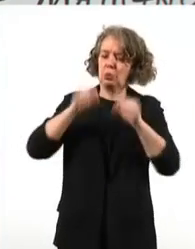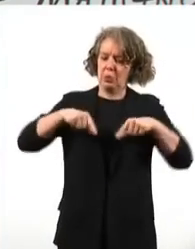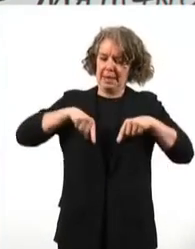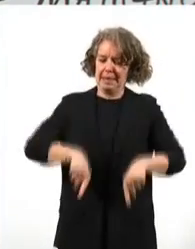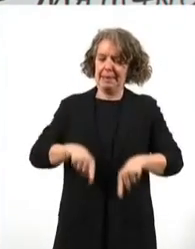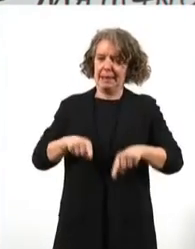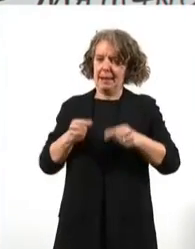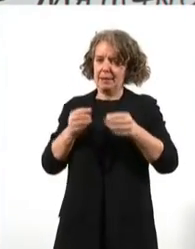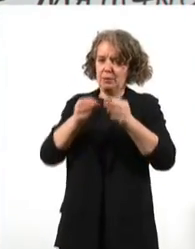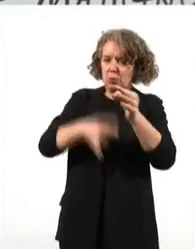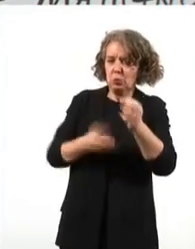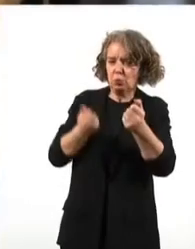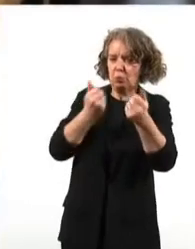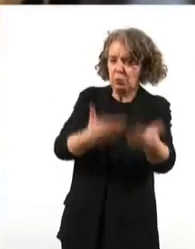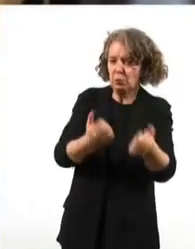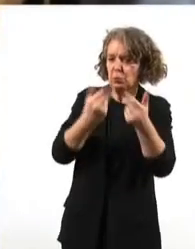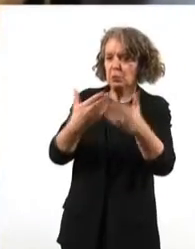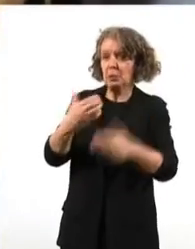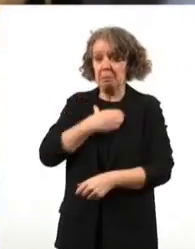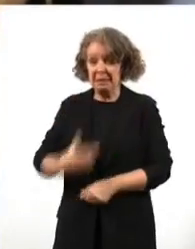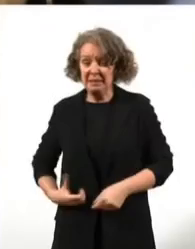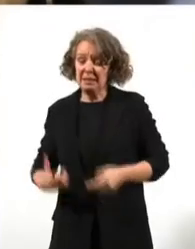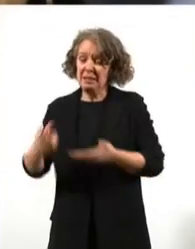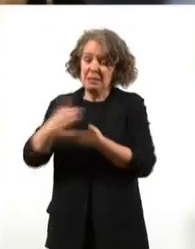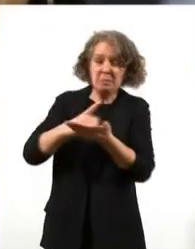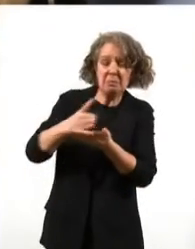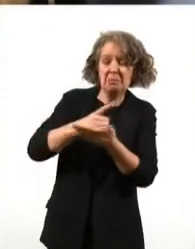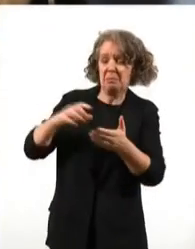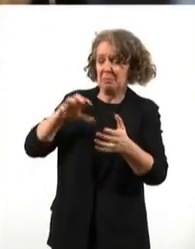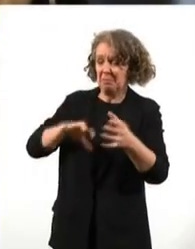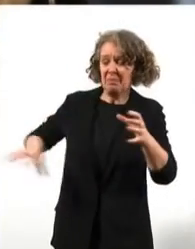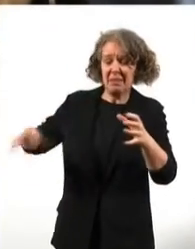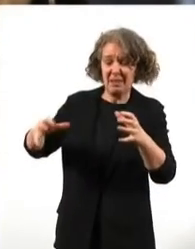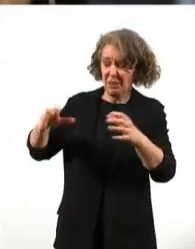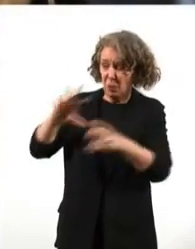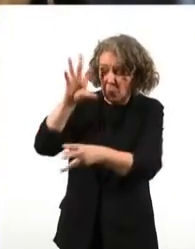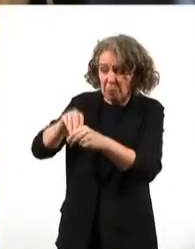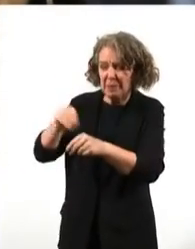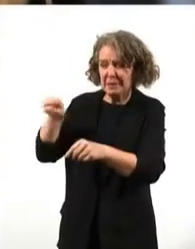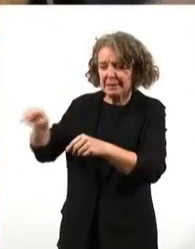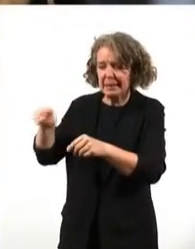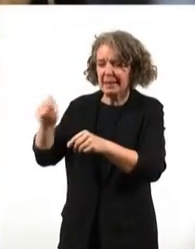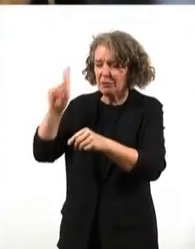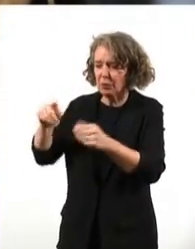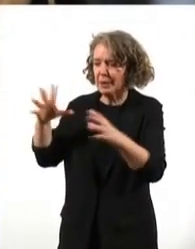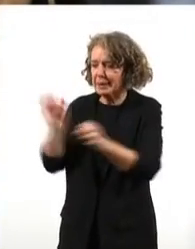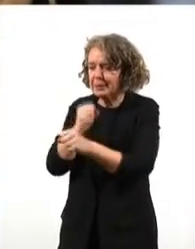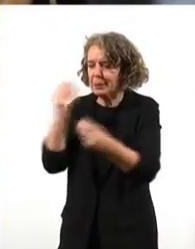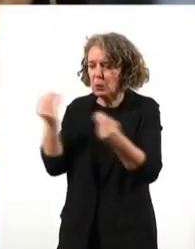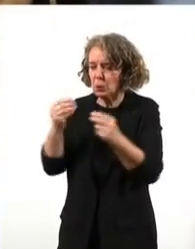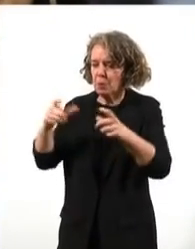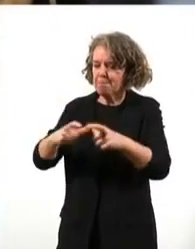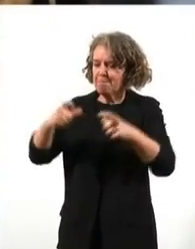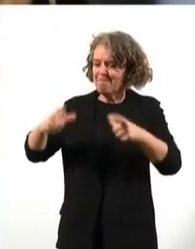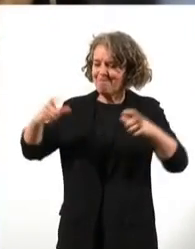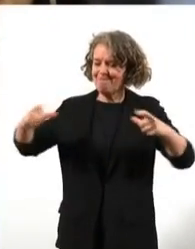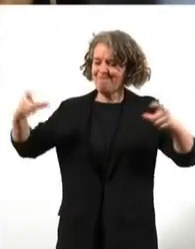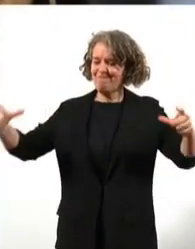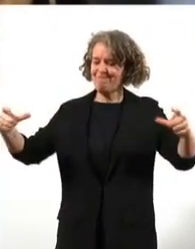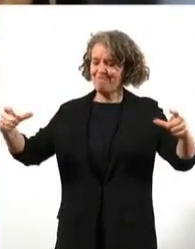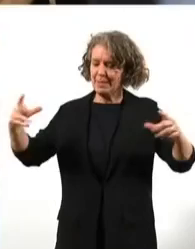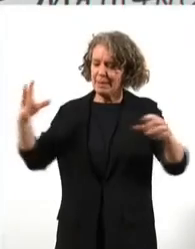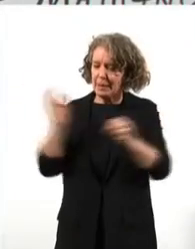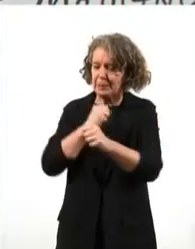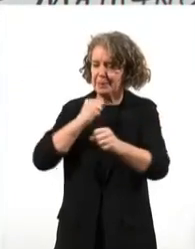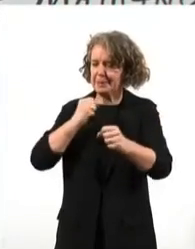collectivités. Et beaucoup des sujets relèvent pleinement des collectivités. Donc, il faut qu'on arrive, territoire par territoire, à bien